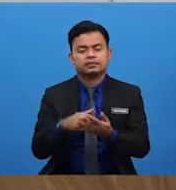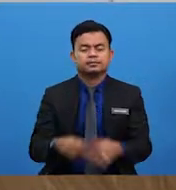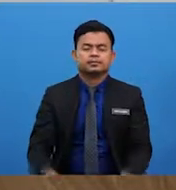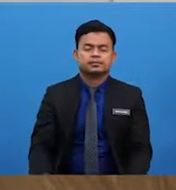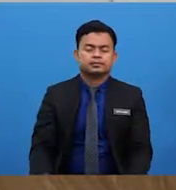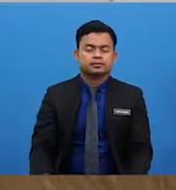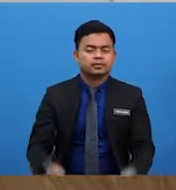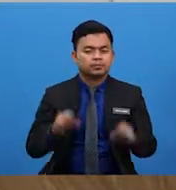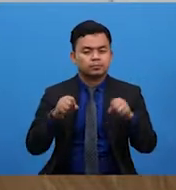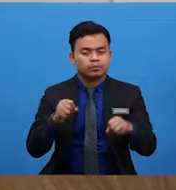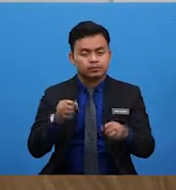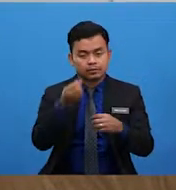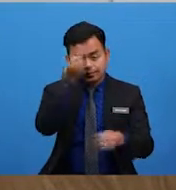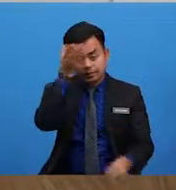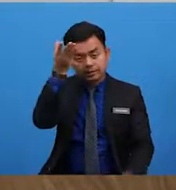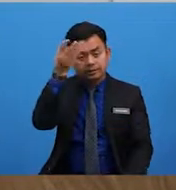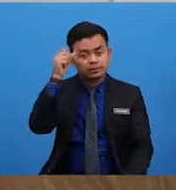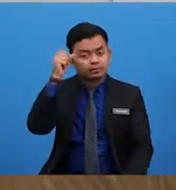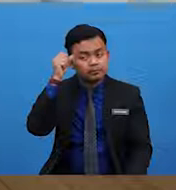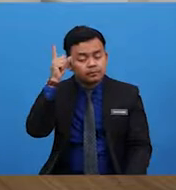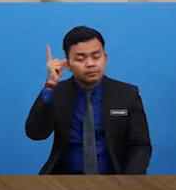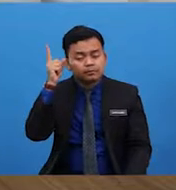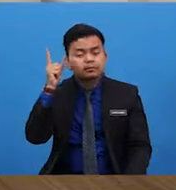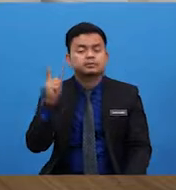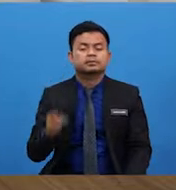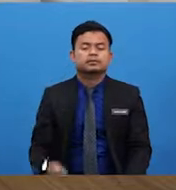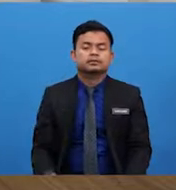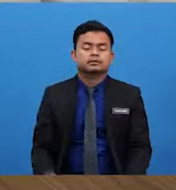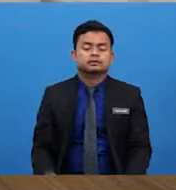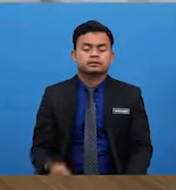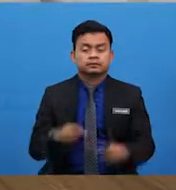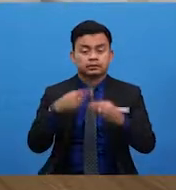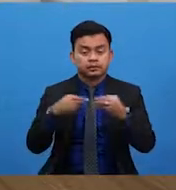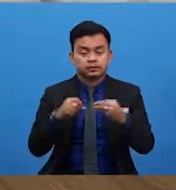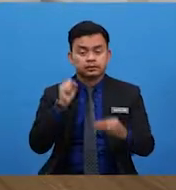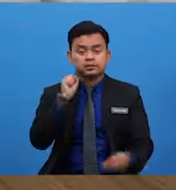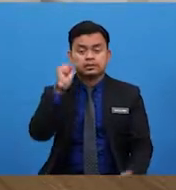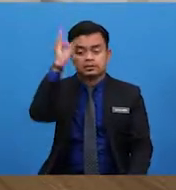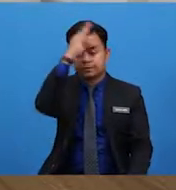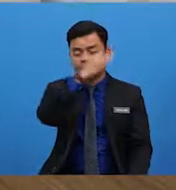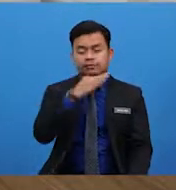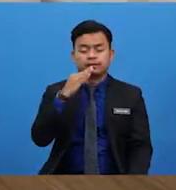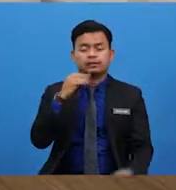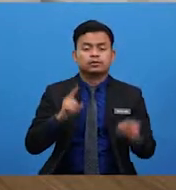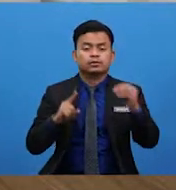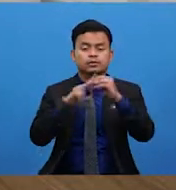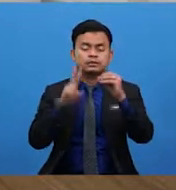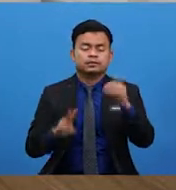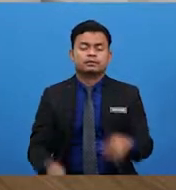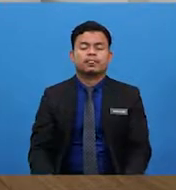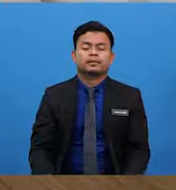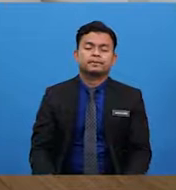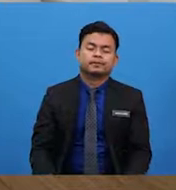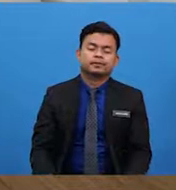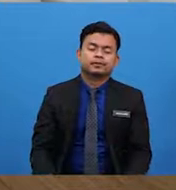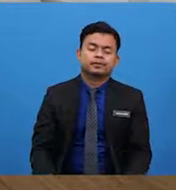memberi pengetahuan terhadap sifat objek itu sendiri juga diterangkan data beberapa jalinan yang menjadi kesukaan